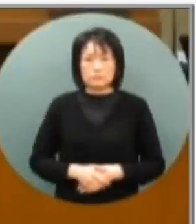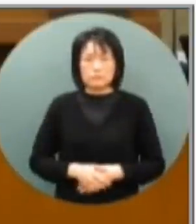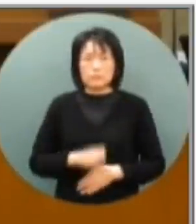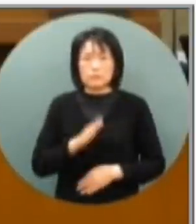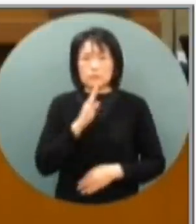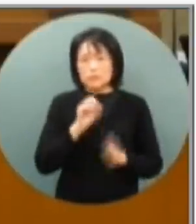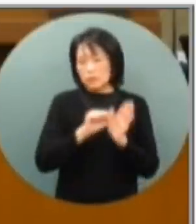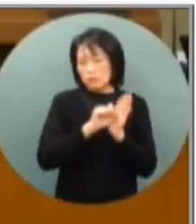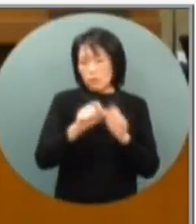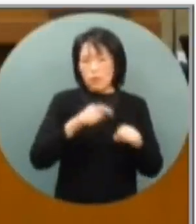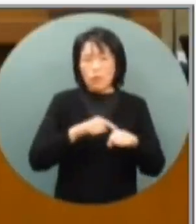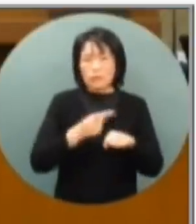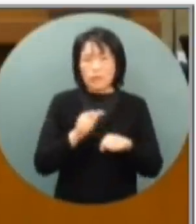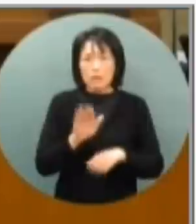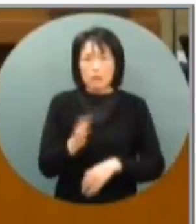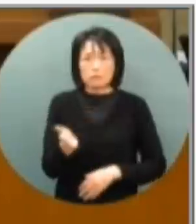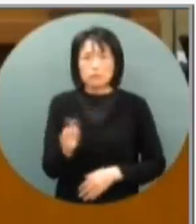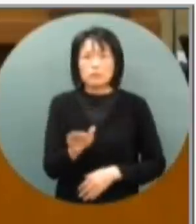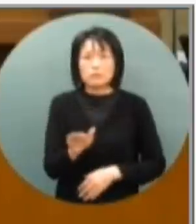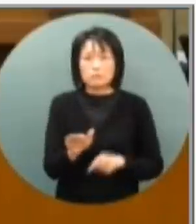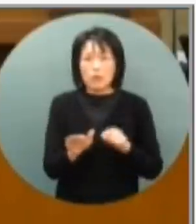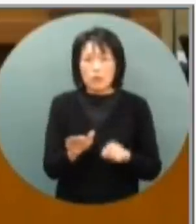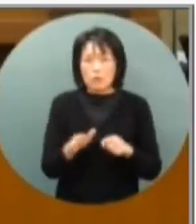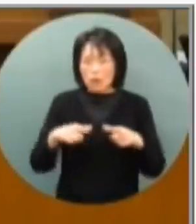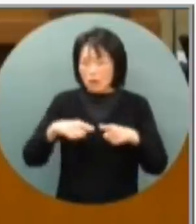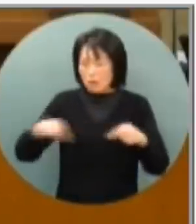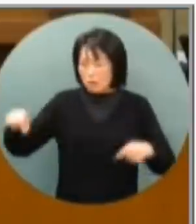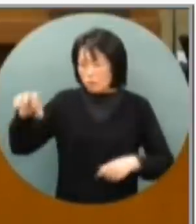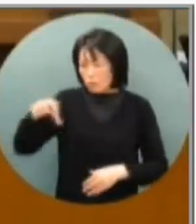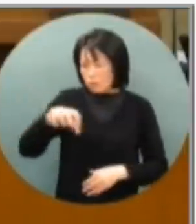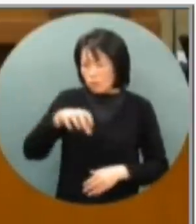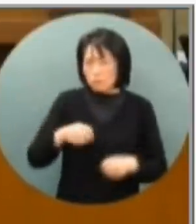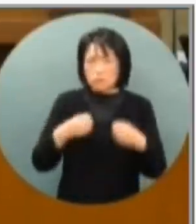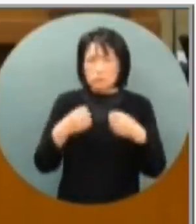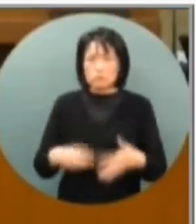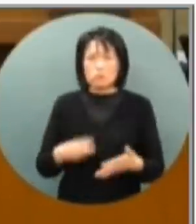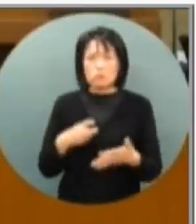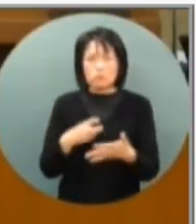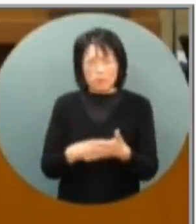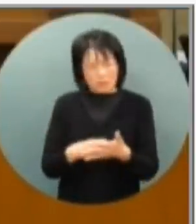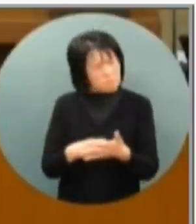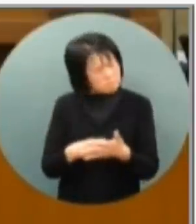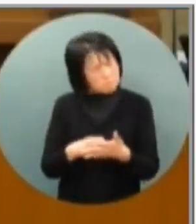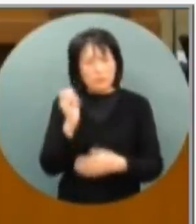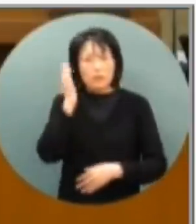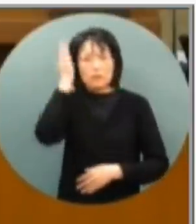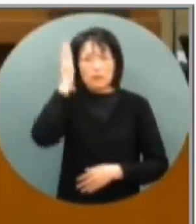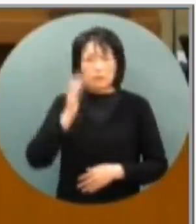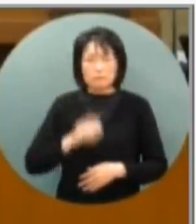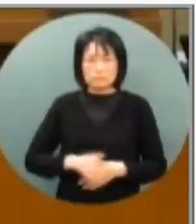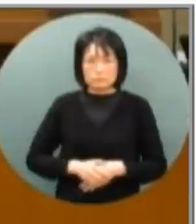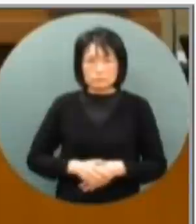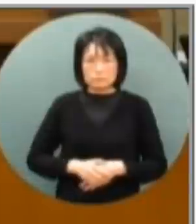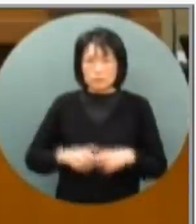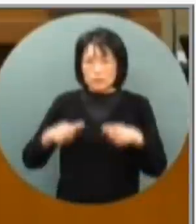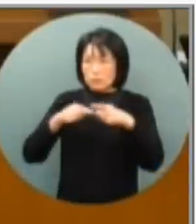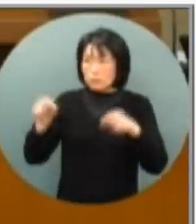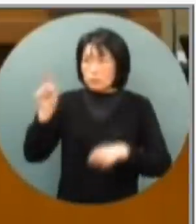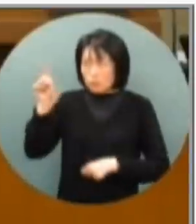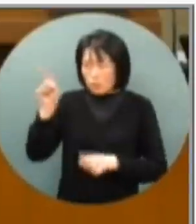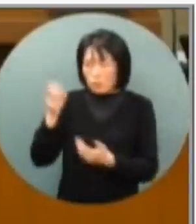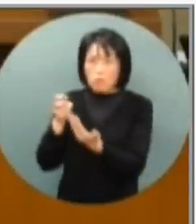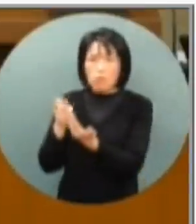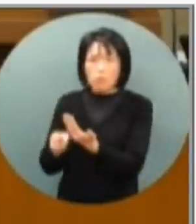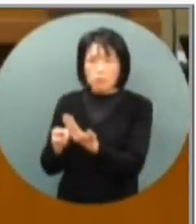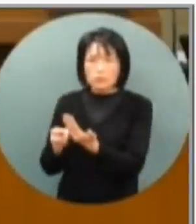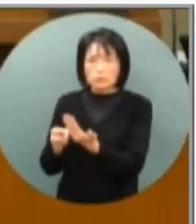ある措置がですね、これ都道府県の条例等でもどうしようもないところでございまして、やはり国の法律として